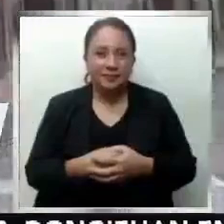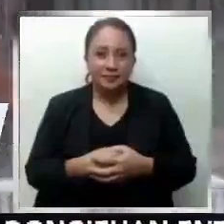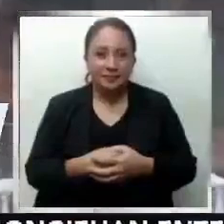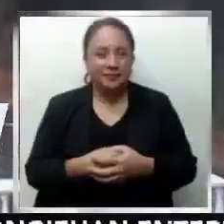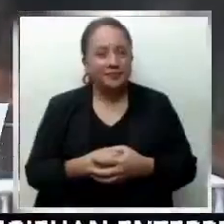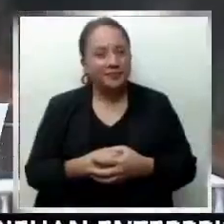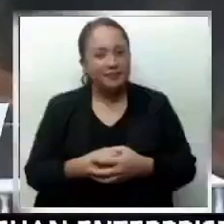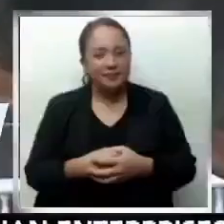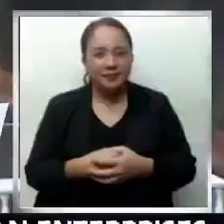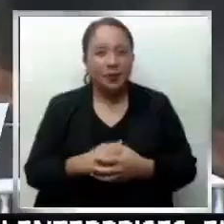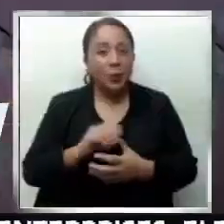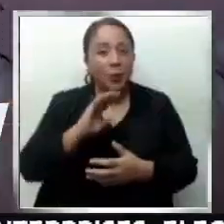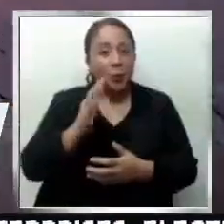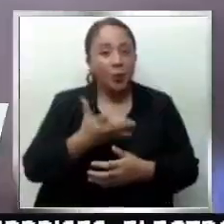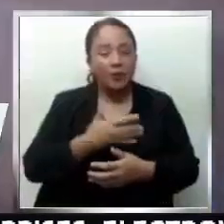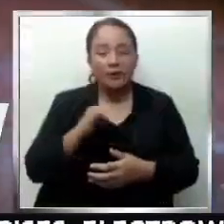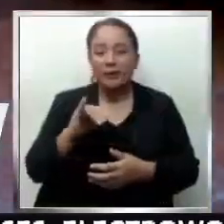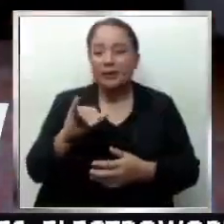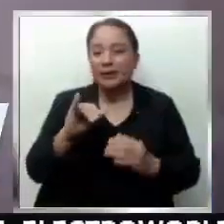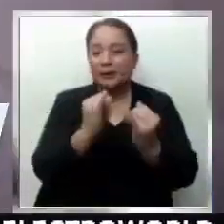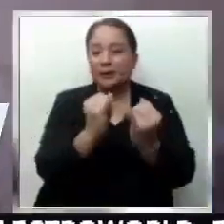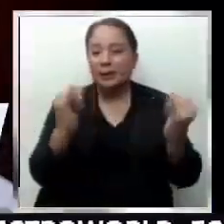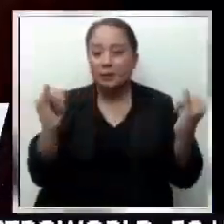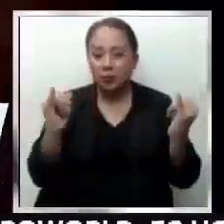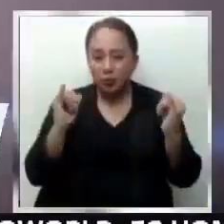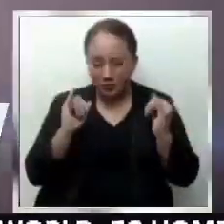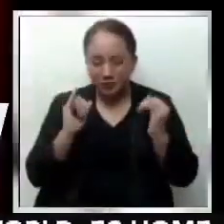Welcome to Intramuros!